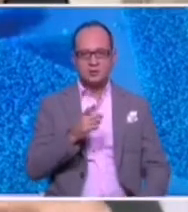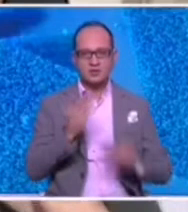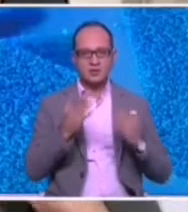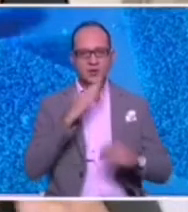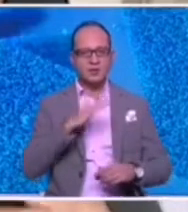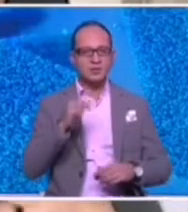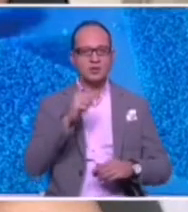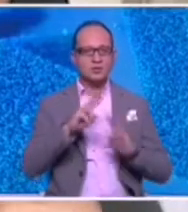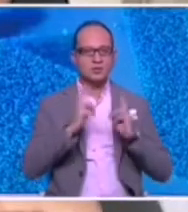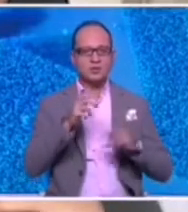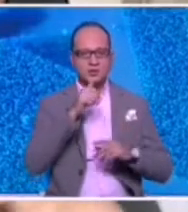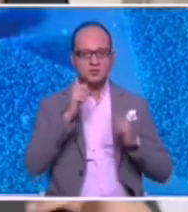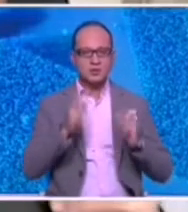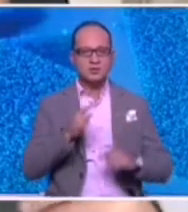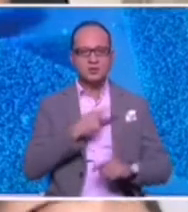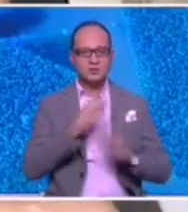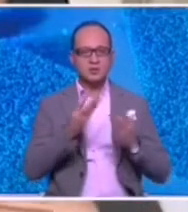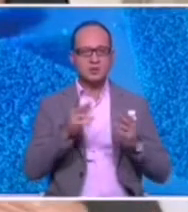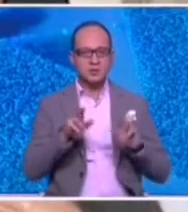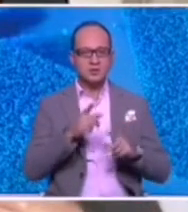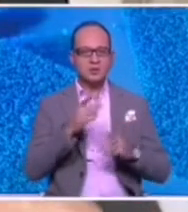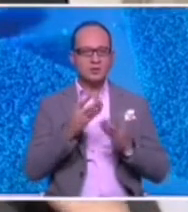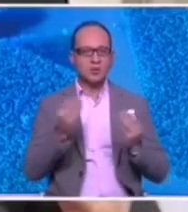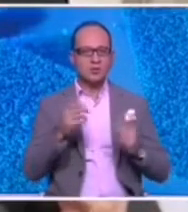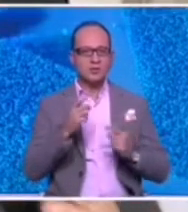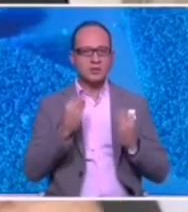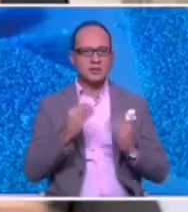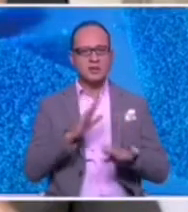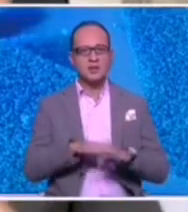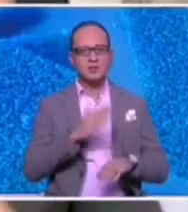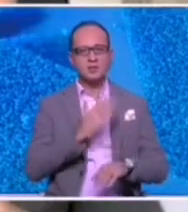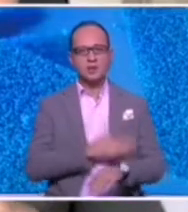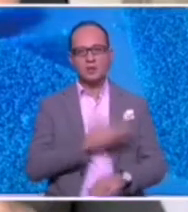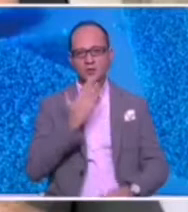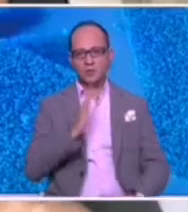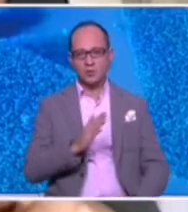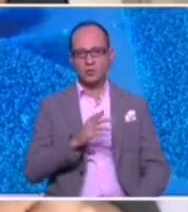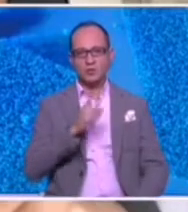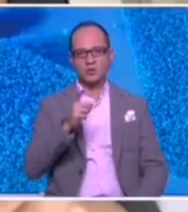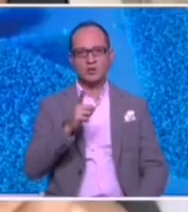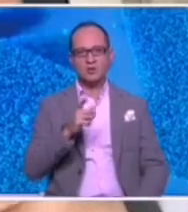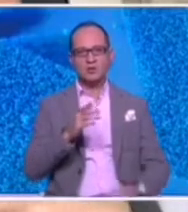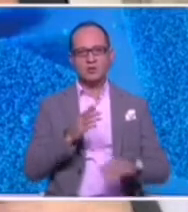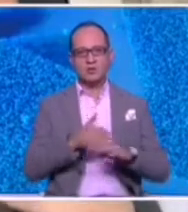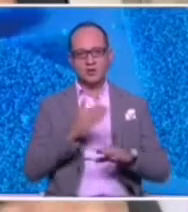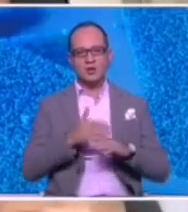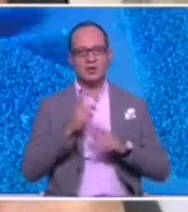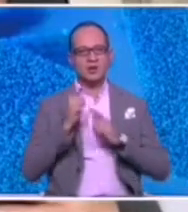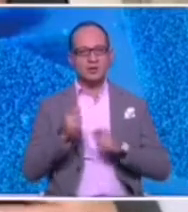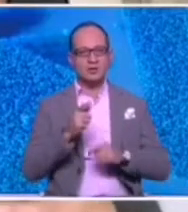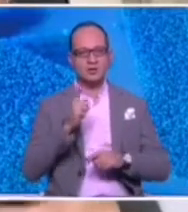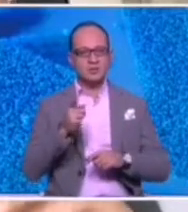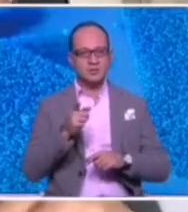tabi Avrupa'da biraz dünyanın hiçbir tarafında bizim kadar yoğun bu işi yapan ülke yok tabii yavaş yavaş eğitimlere